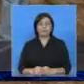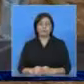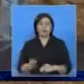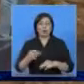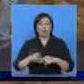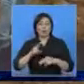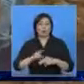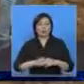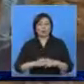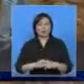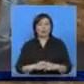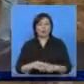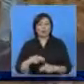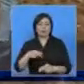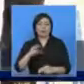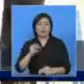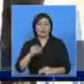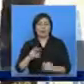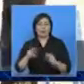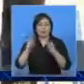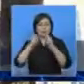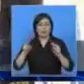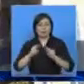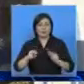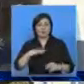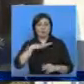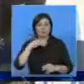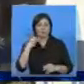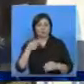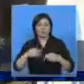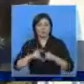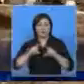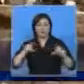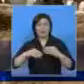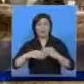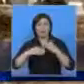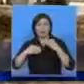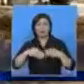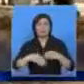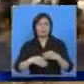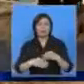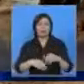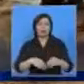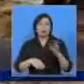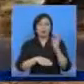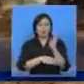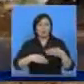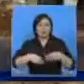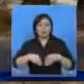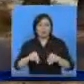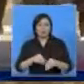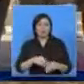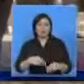Дәл осындай глаука кебап деп аталатын шырша ағашының бірнеше түбі мектеп ауласына отырғызылды. Ауа райының барлық жағдайына төзімді